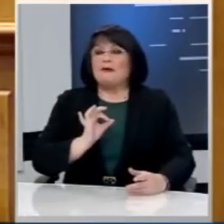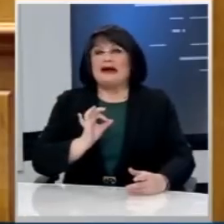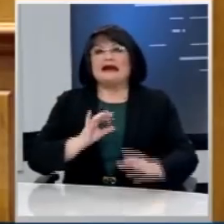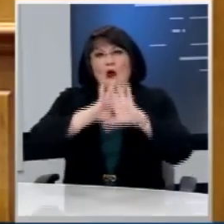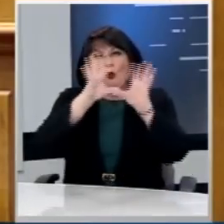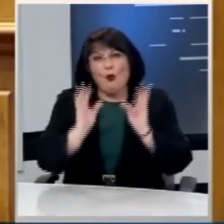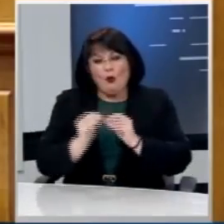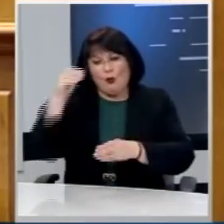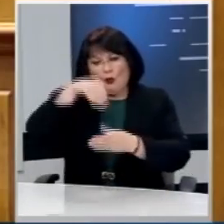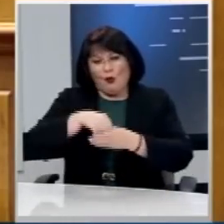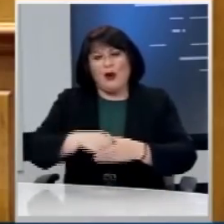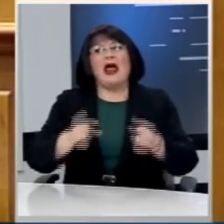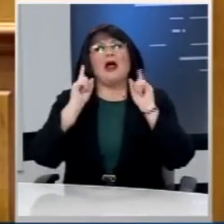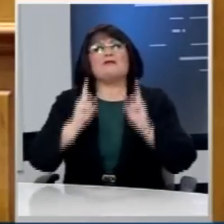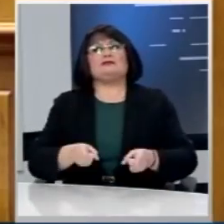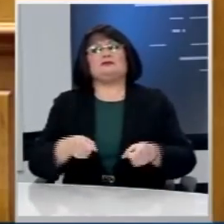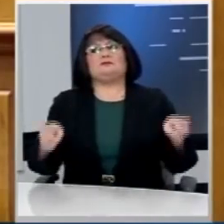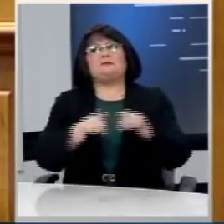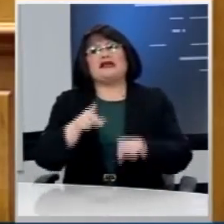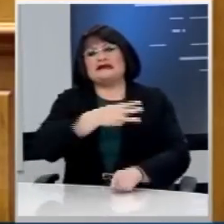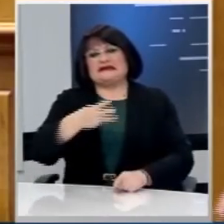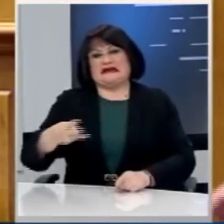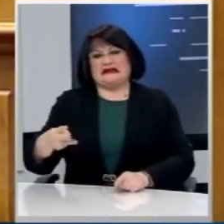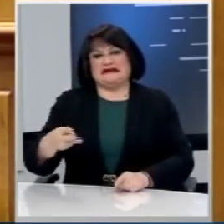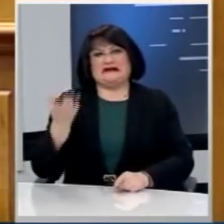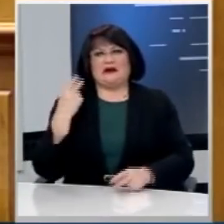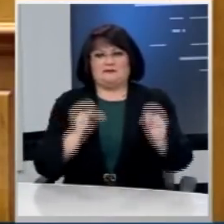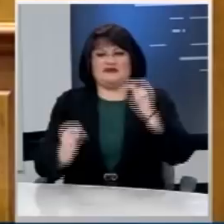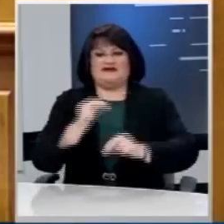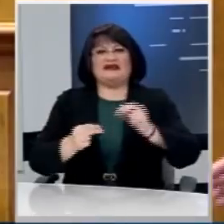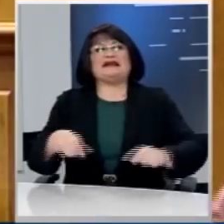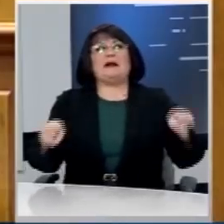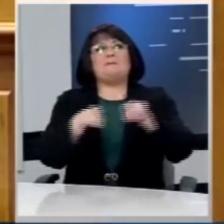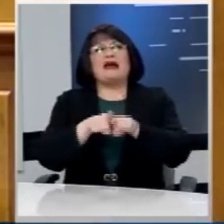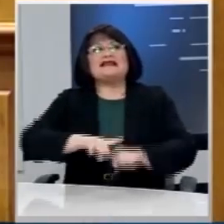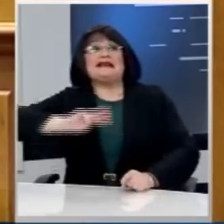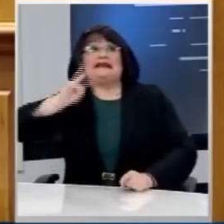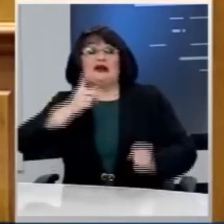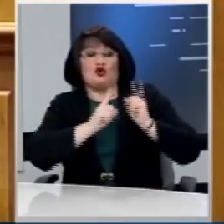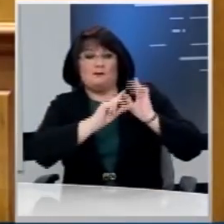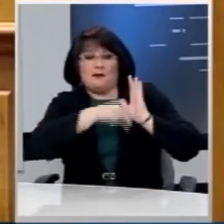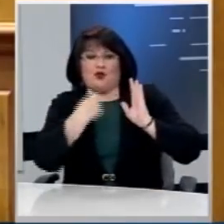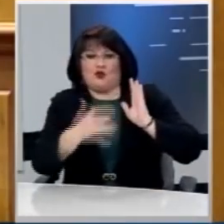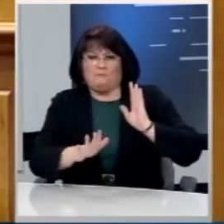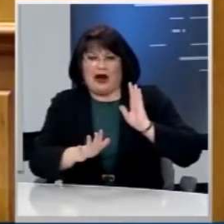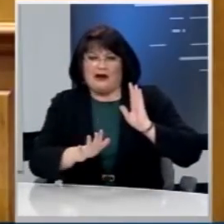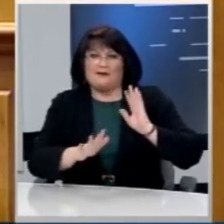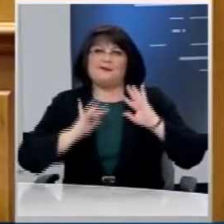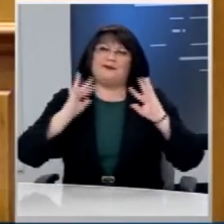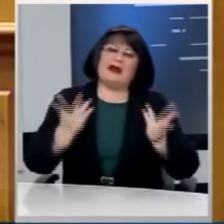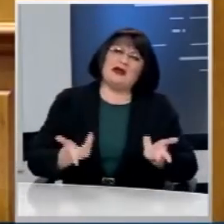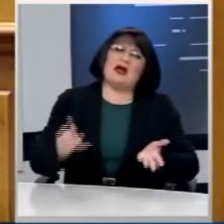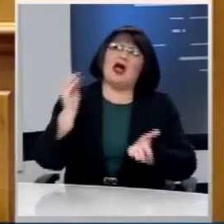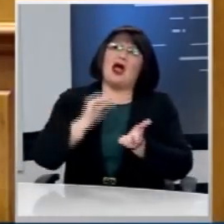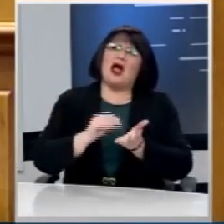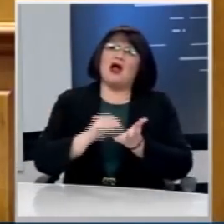όλα αυτά που συναποφασίσατε μαζί με το ΣΥΡΙΖΑ όταν ψηφίζατε παρέα το τρίτο μνημόνιο ή με